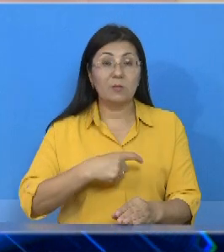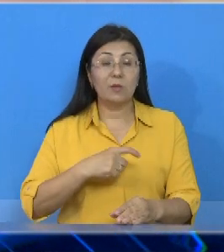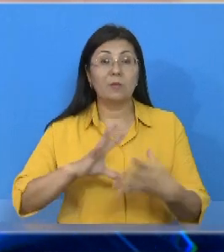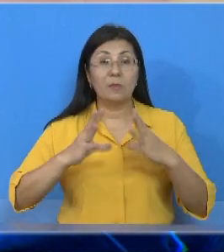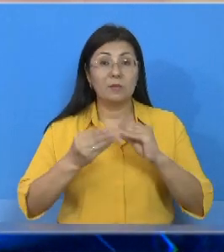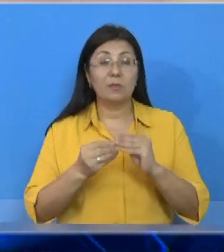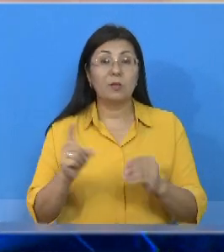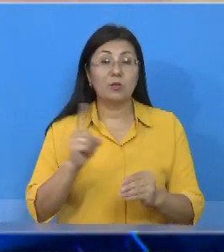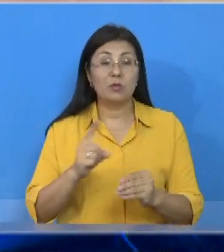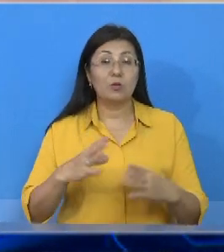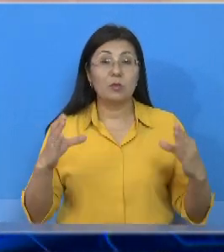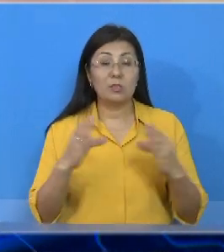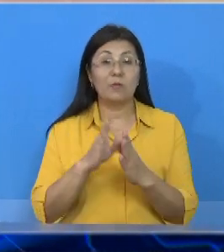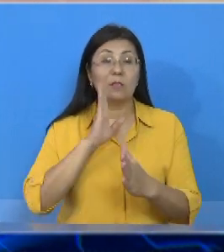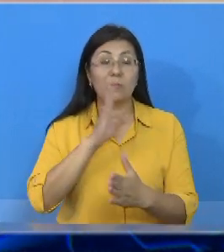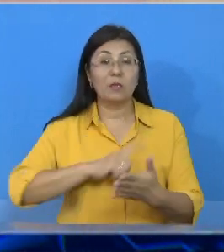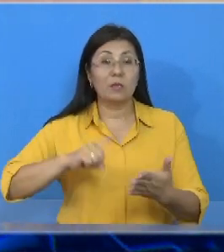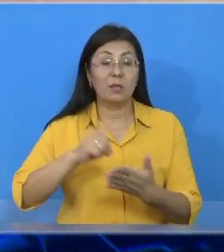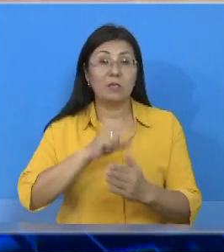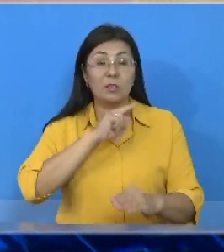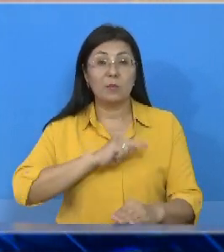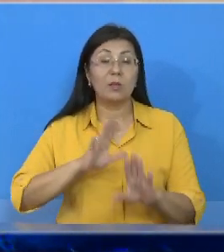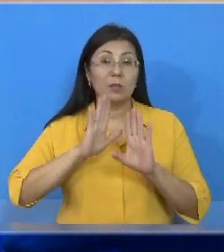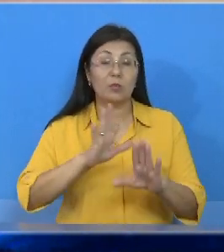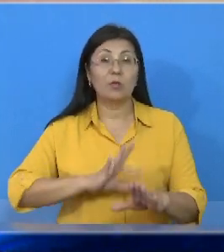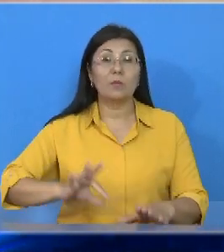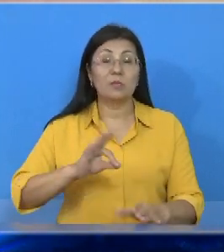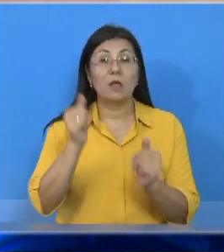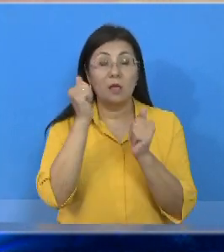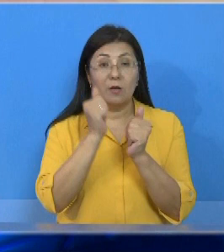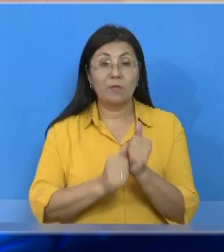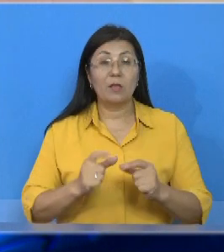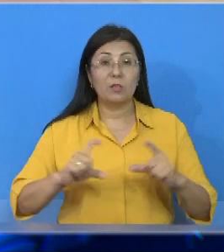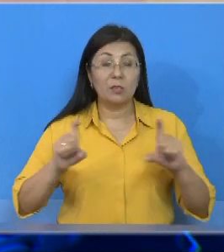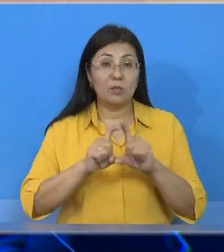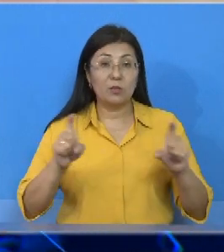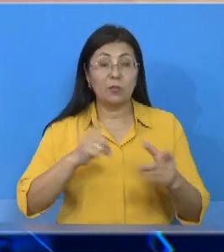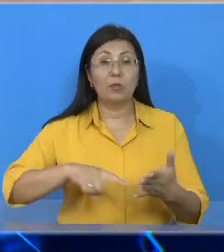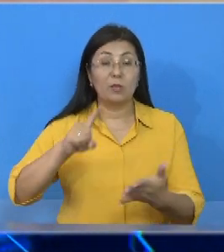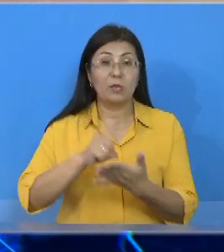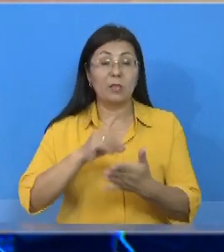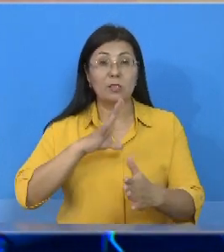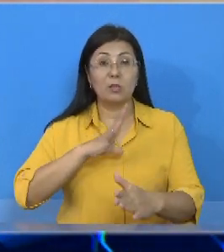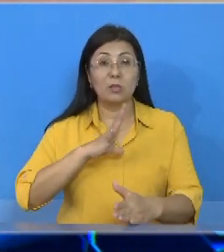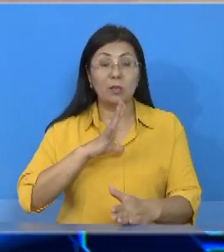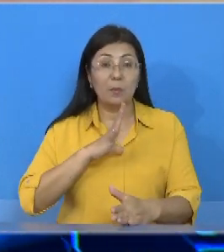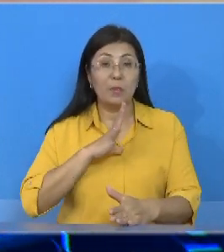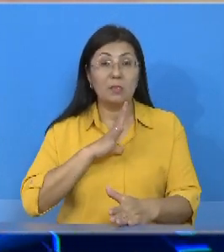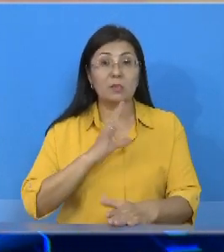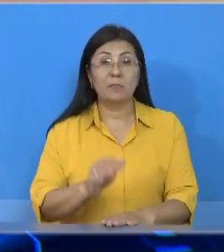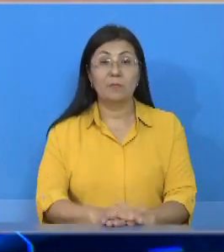что советы матерей должны работать не только в области, и в каждой школе должны, как она предлагает.